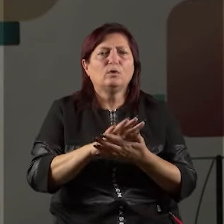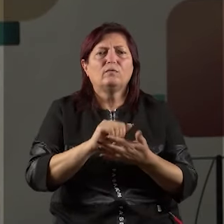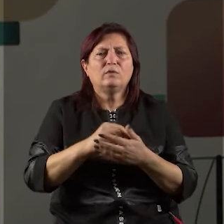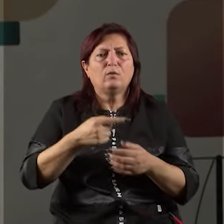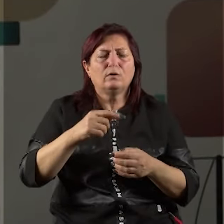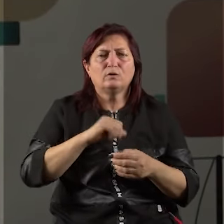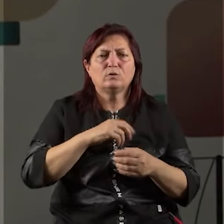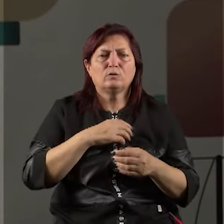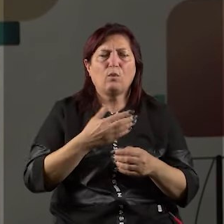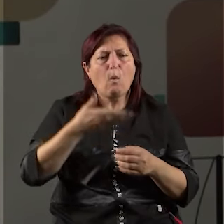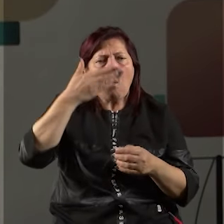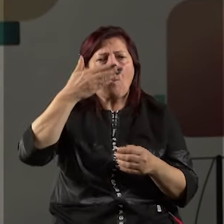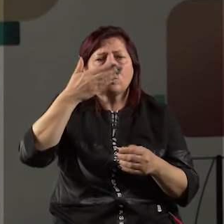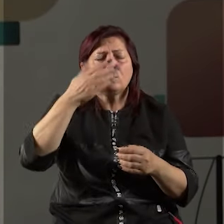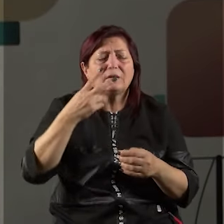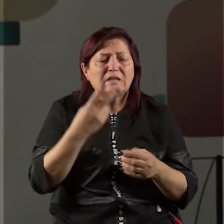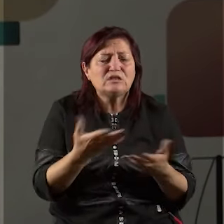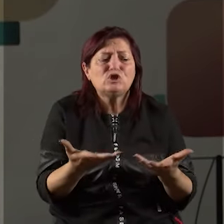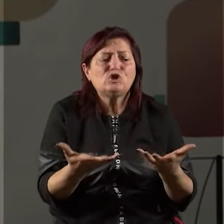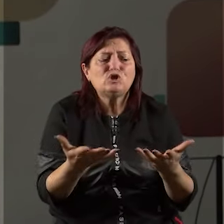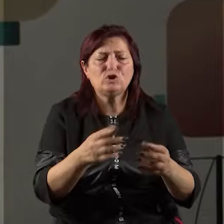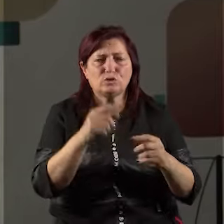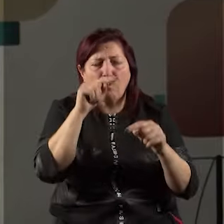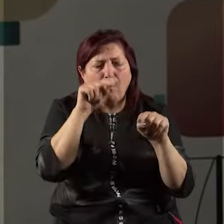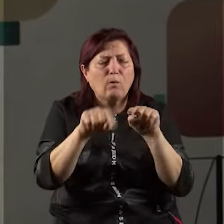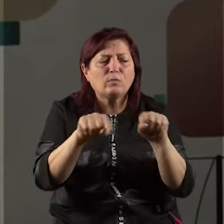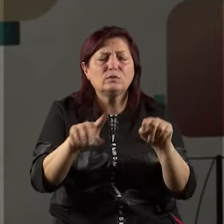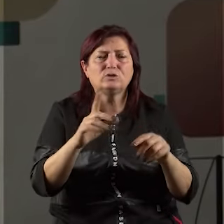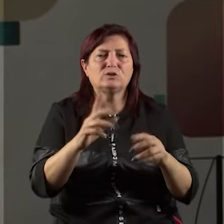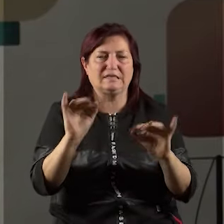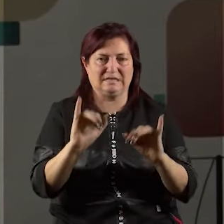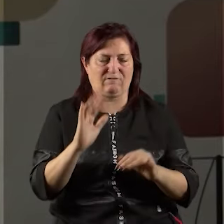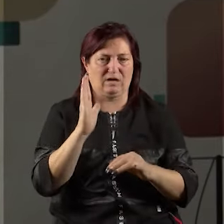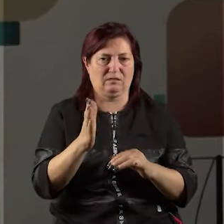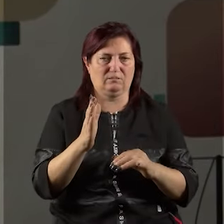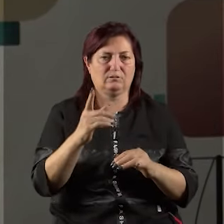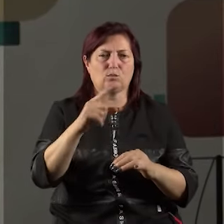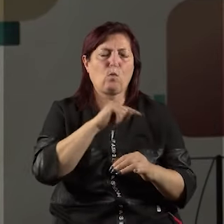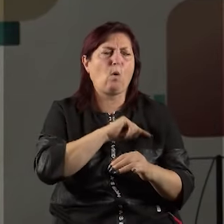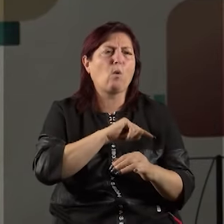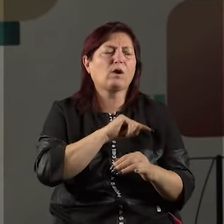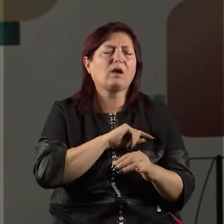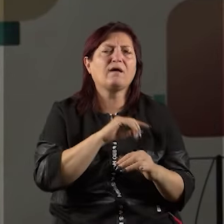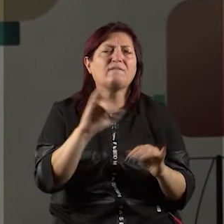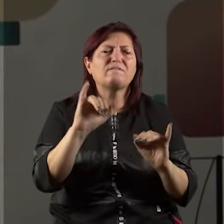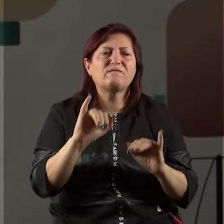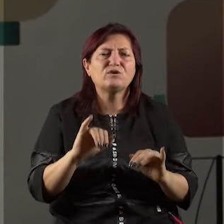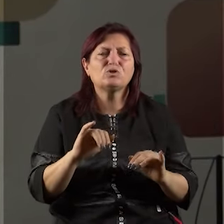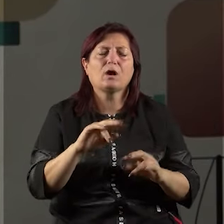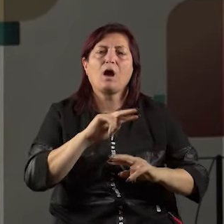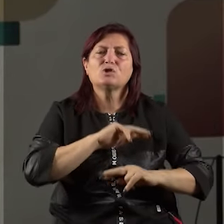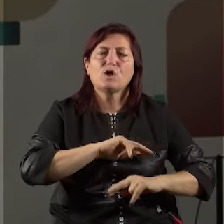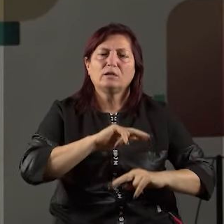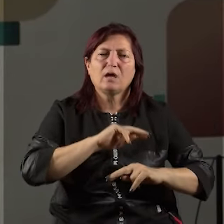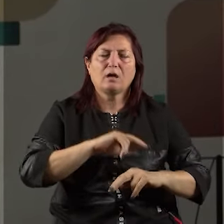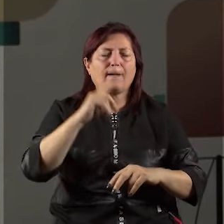Ահա գրողի հիմնական փաստորեն այն հոգեվիճակները, մտածումները, աշխատանքը, կարող եմ